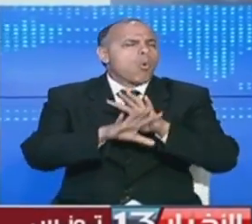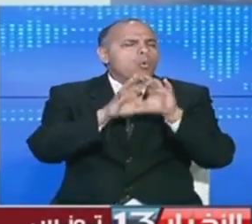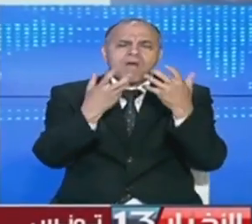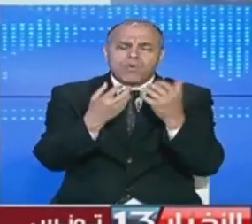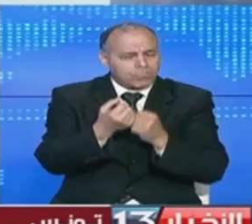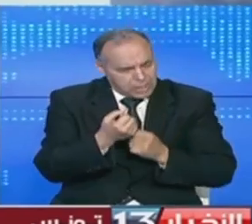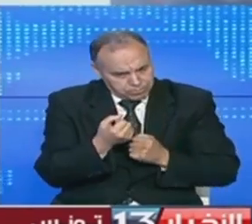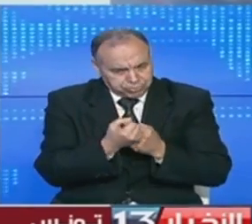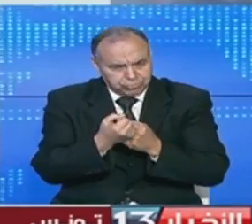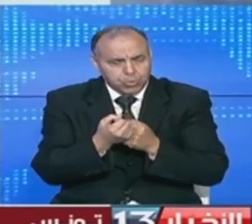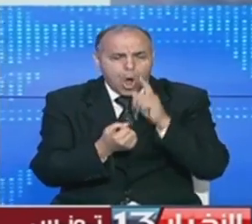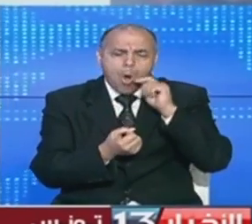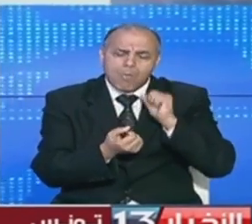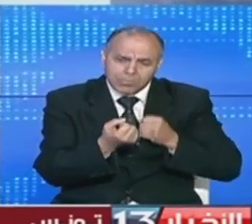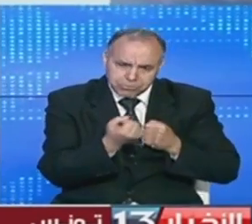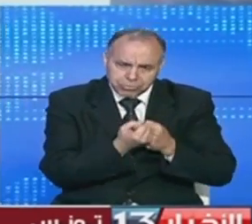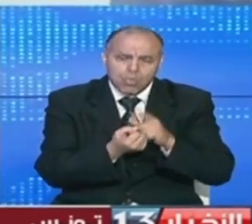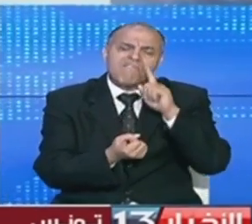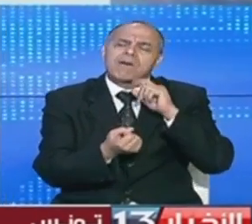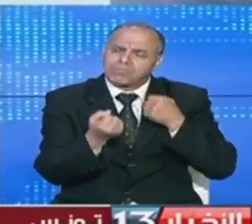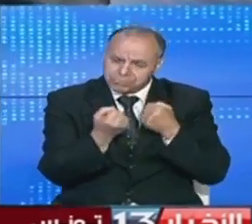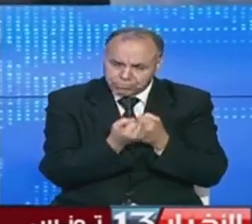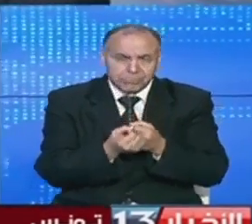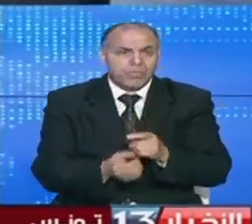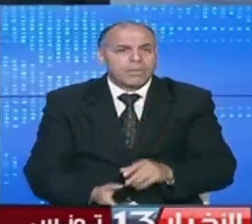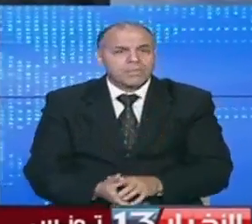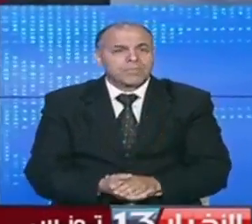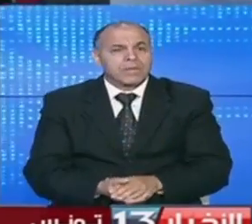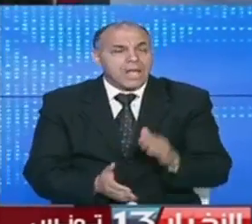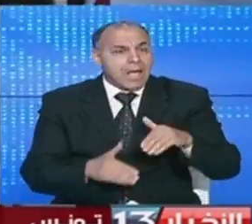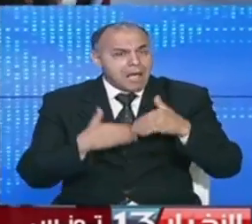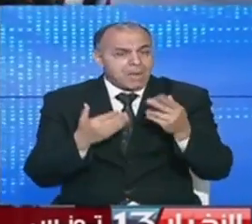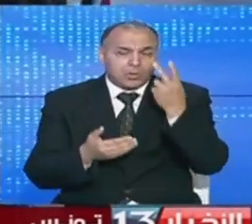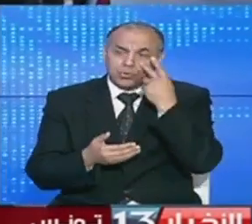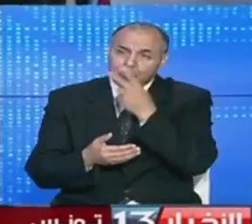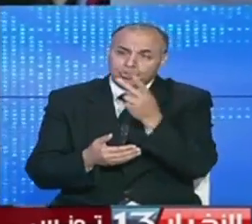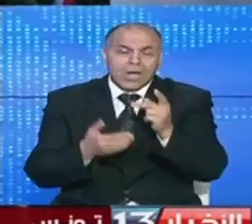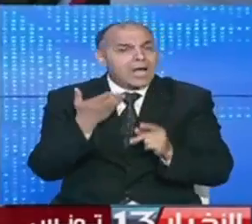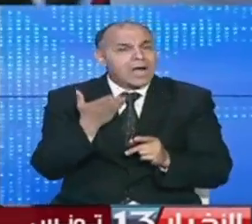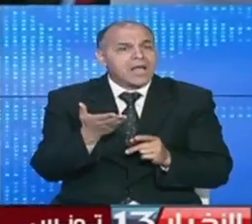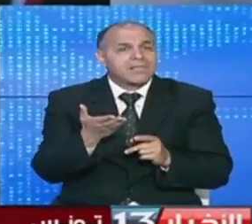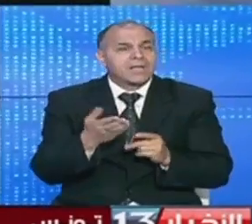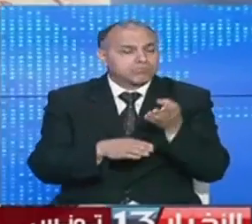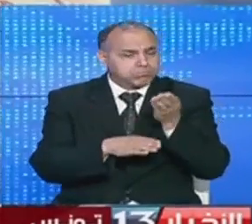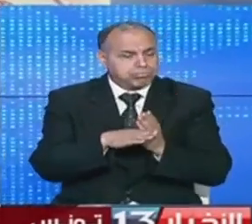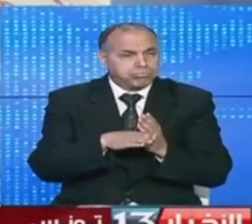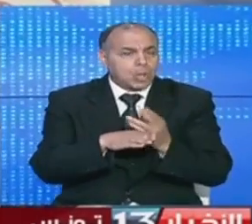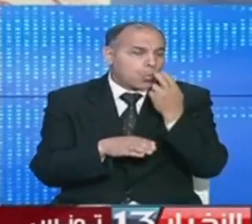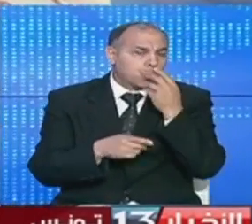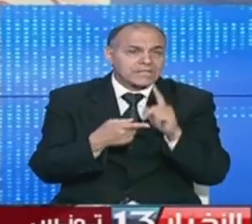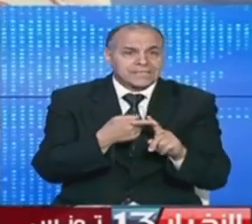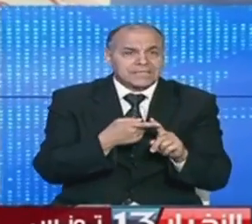تحتاجونه وبالرجال وبالنساء أيضا. وبعد اطلاعه بالمناسبة على جاهزية الوحدات